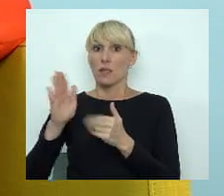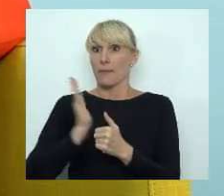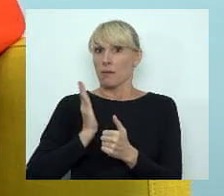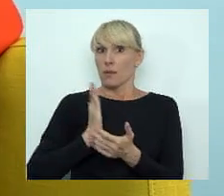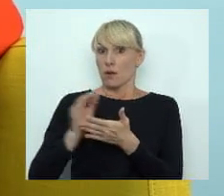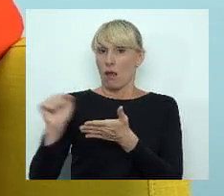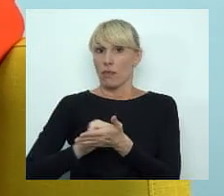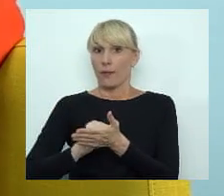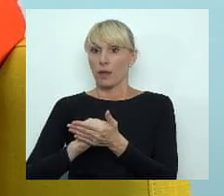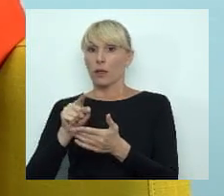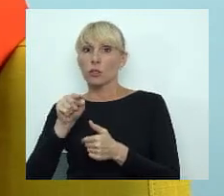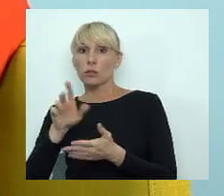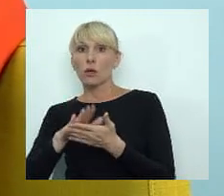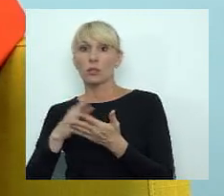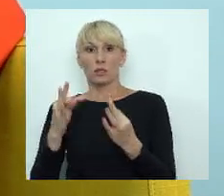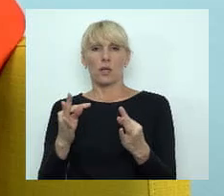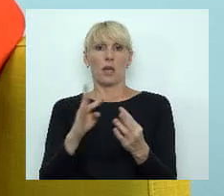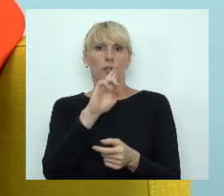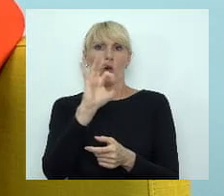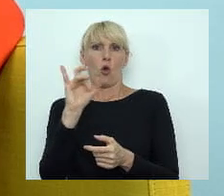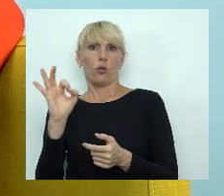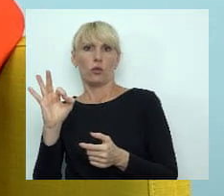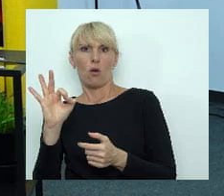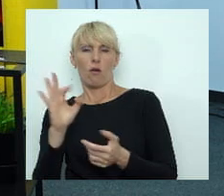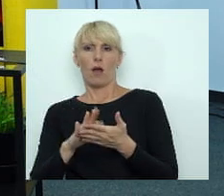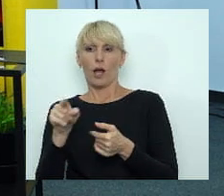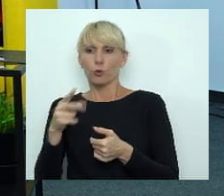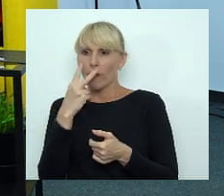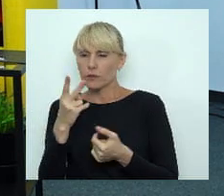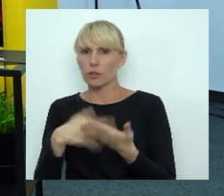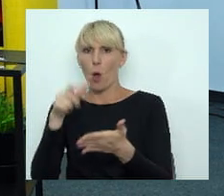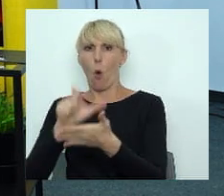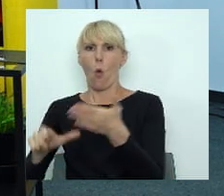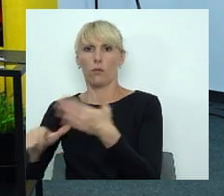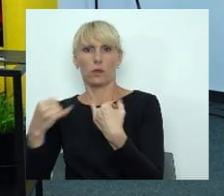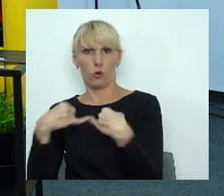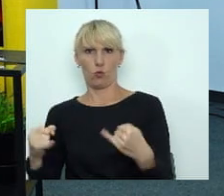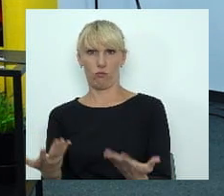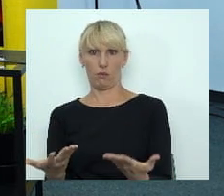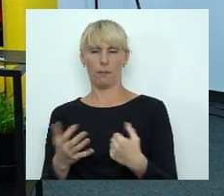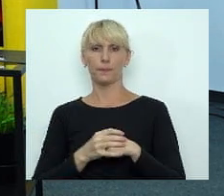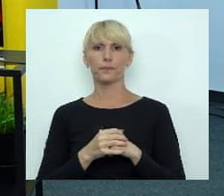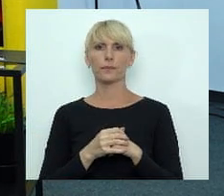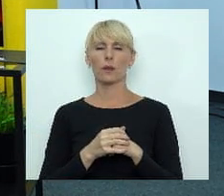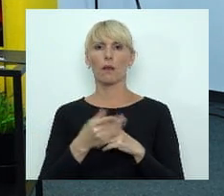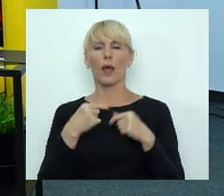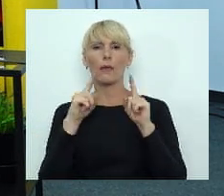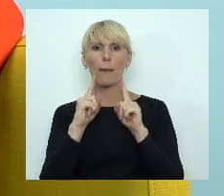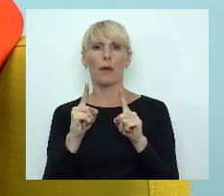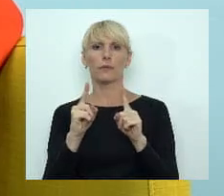możliwe, skoro są takie obwarowania w zakresie ochrony danych osobowych. Ja myślę, że niestety no nic tak dobrze na nas nie działa, jak